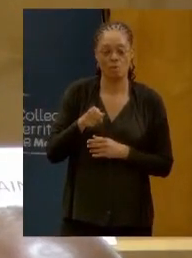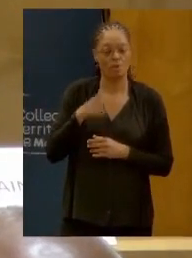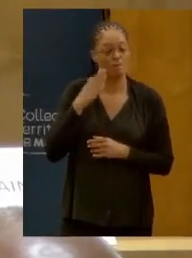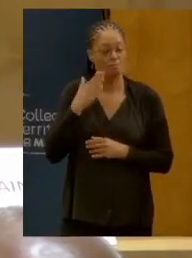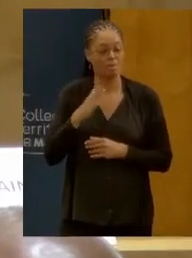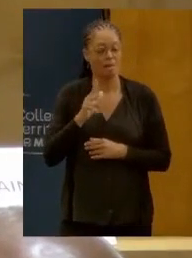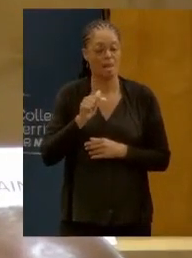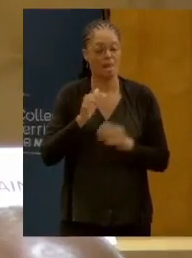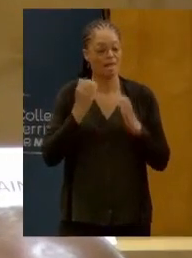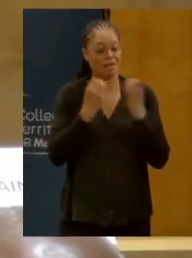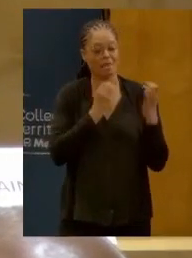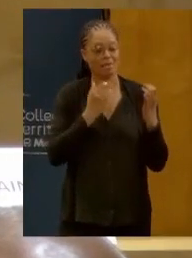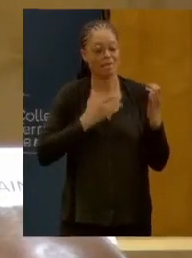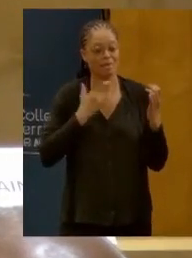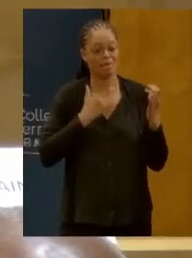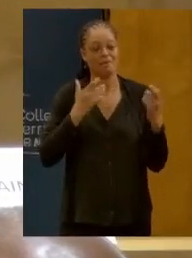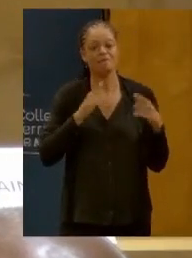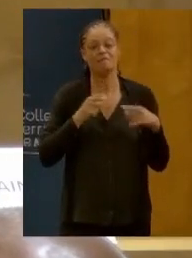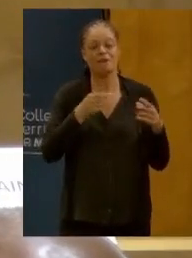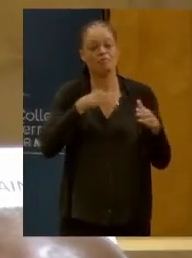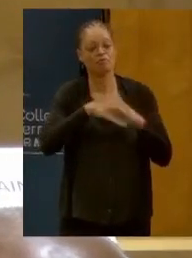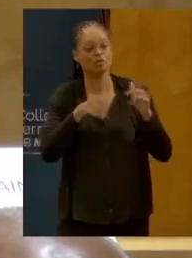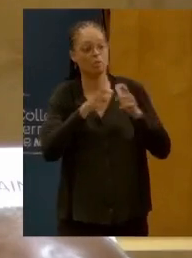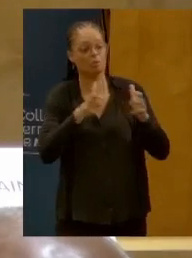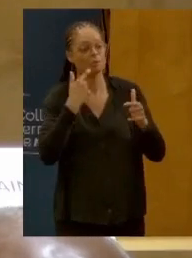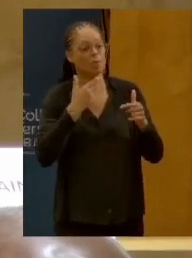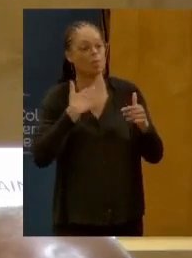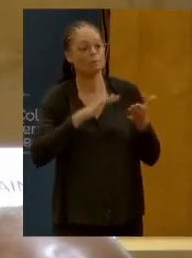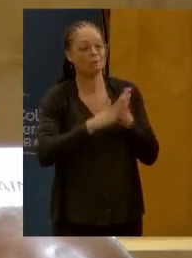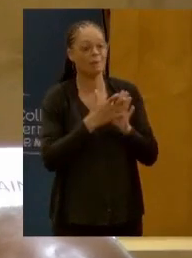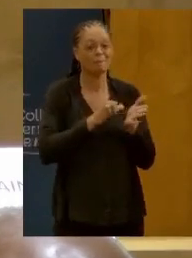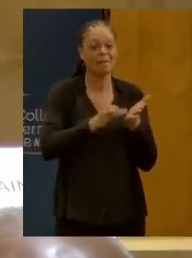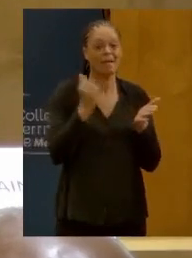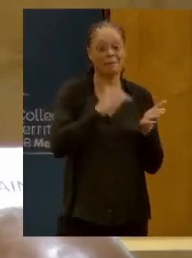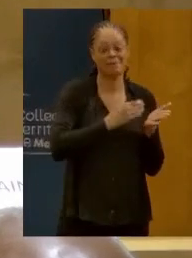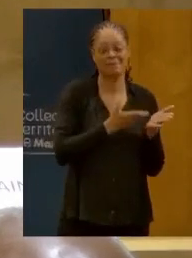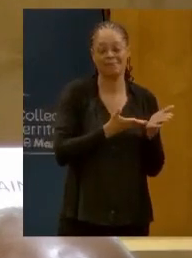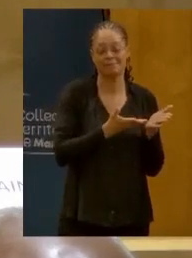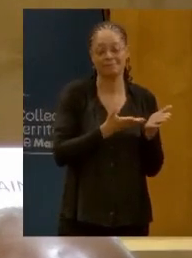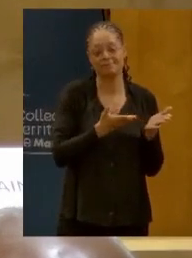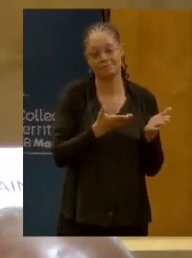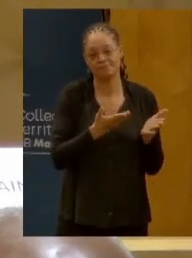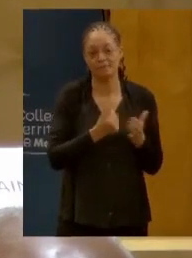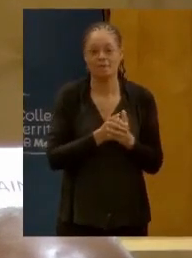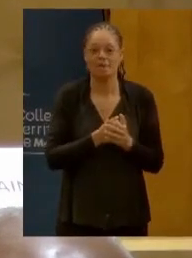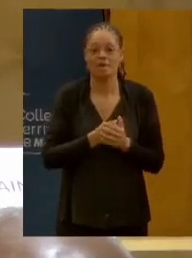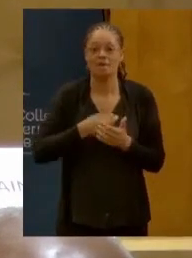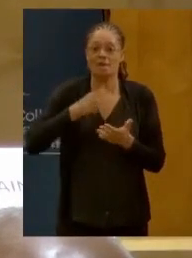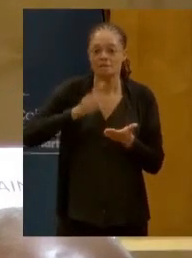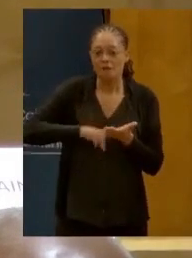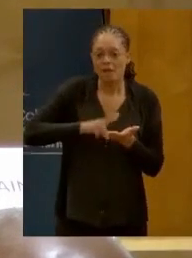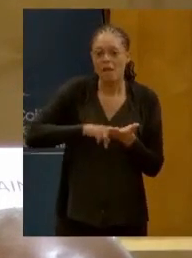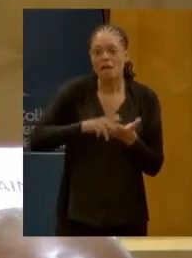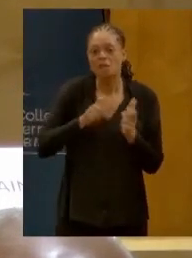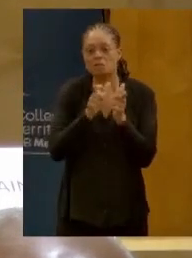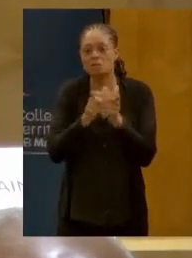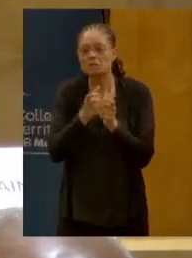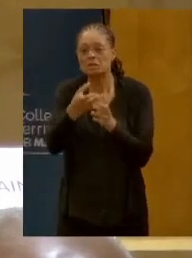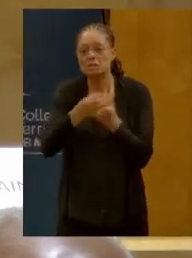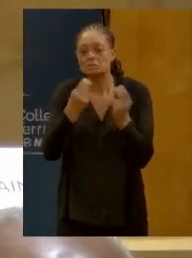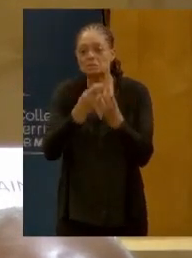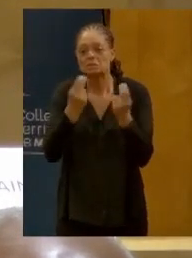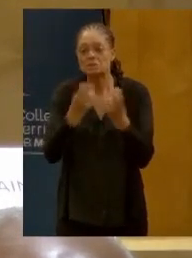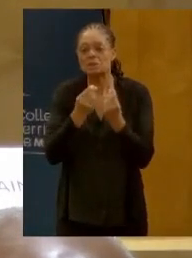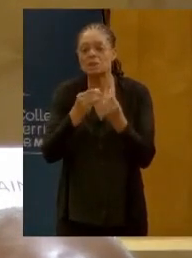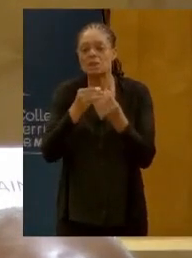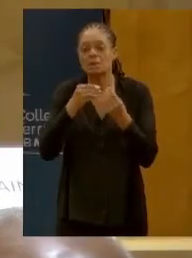intéressante, ils vont en distillerie, ils sont payés rapidement. Alors c'est vrai, il y en a qui nous ont expliqué, le mode de